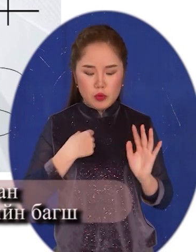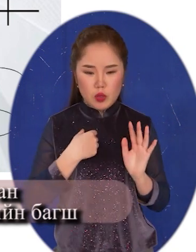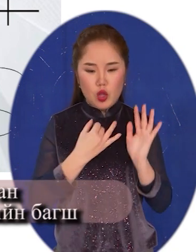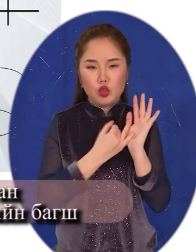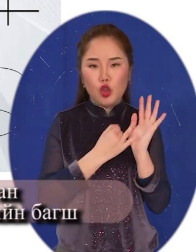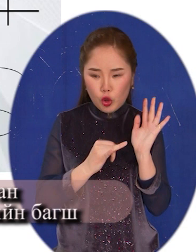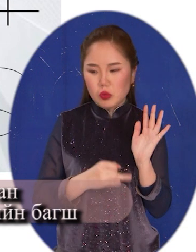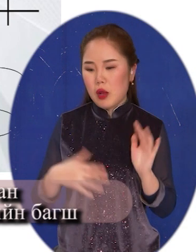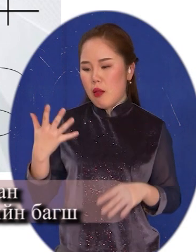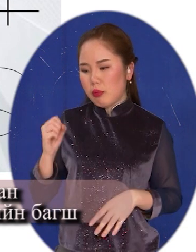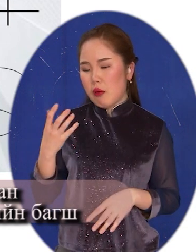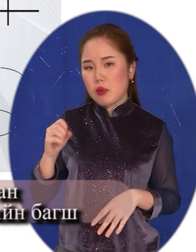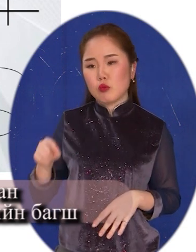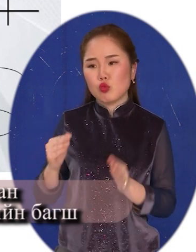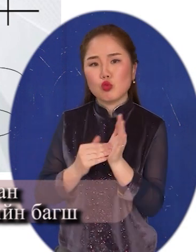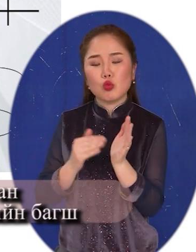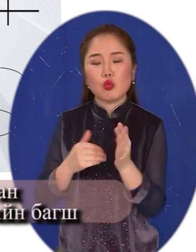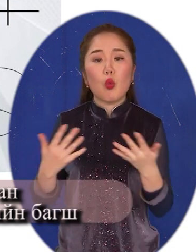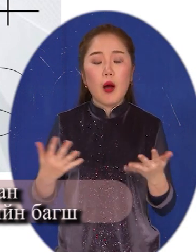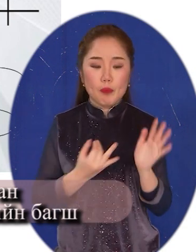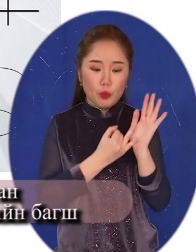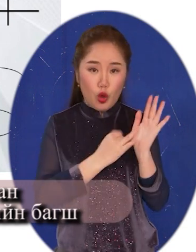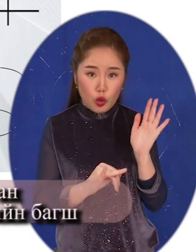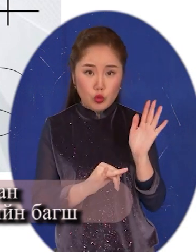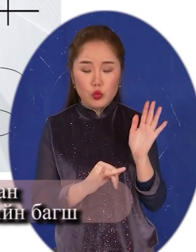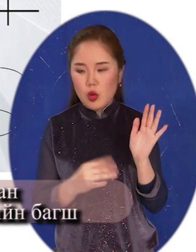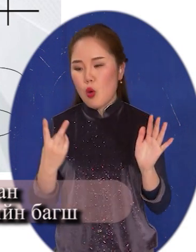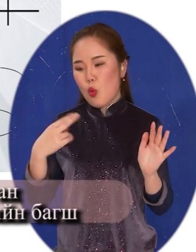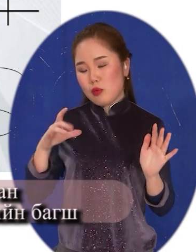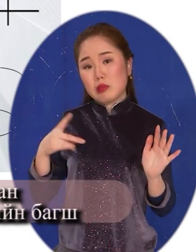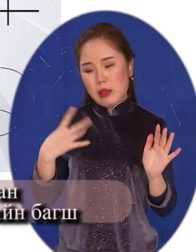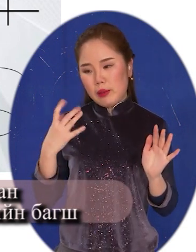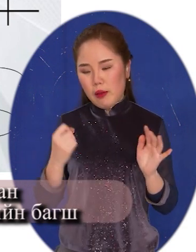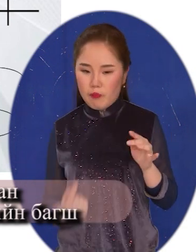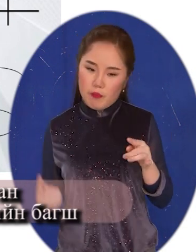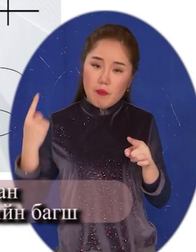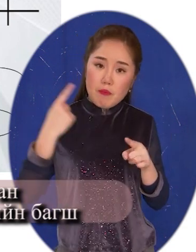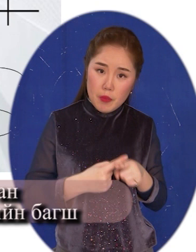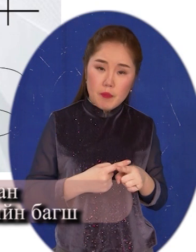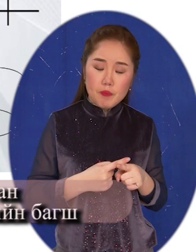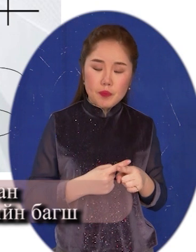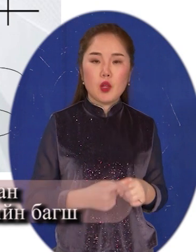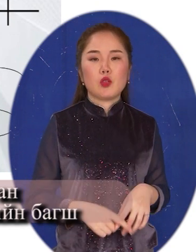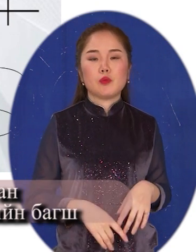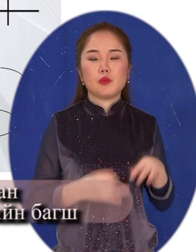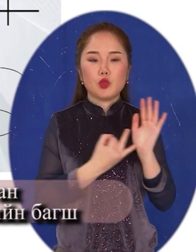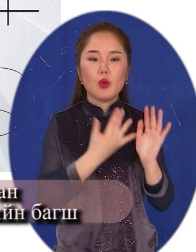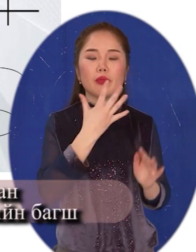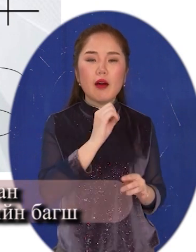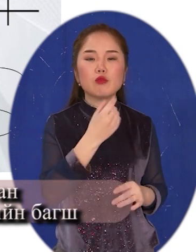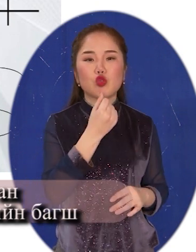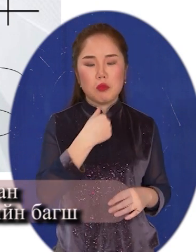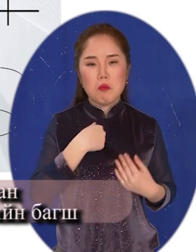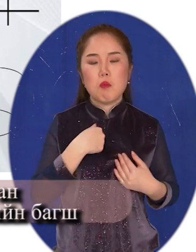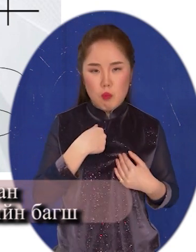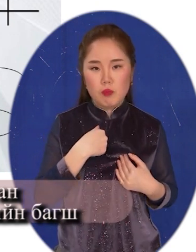50 тегірік бар. Сонымен мына 700 тегірікке қалған 50 тегірікті қосқанда қоңғырда 750 тегірік